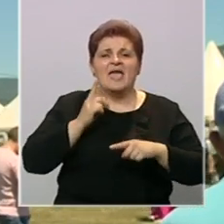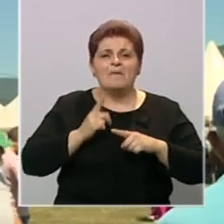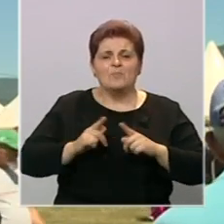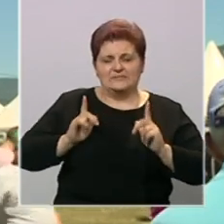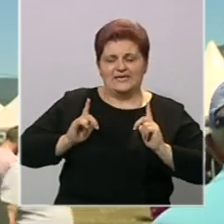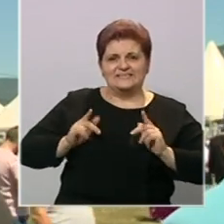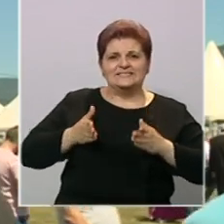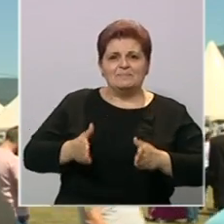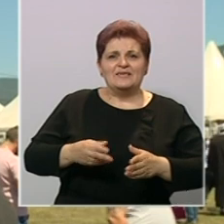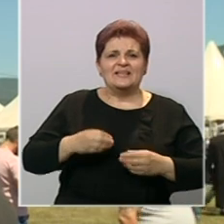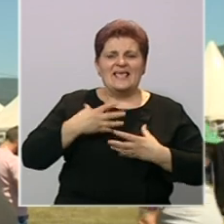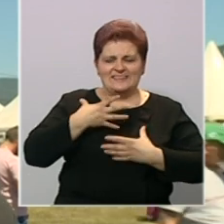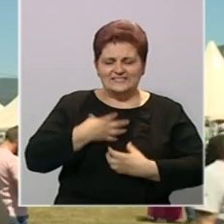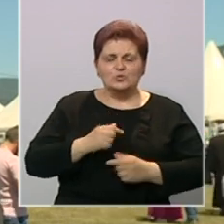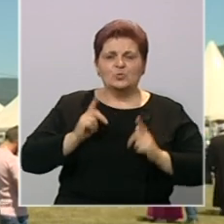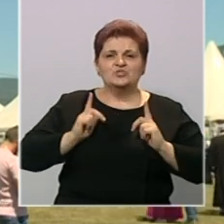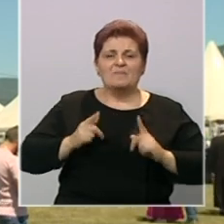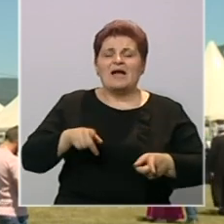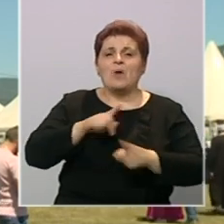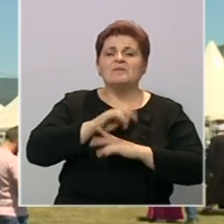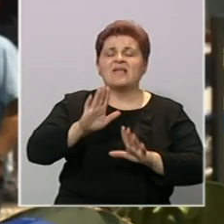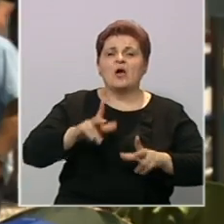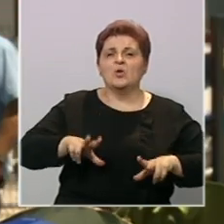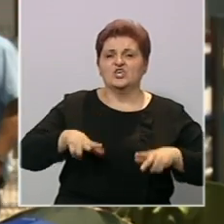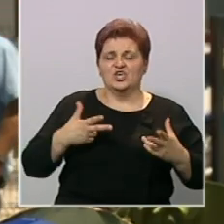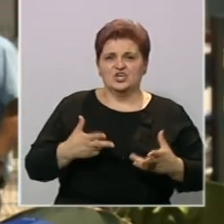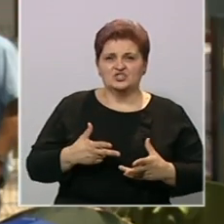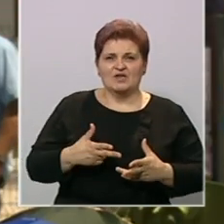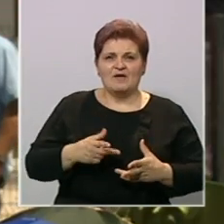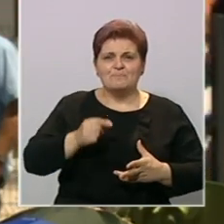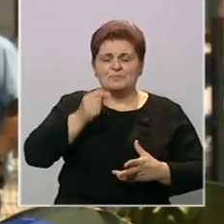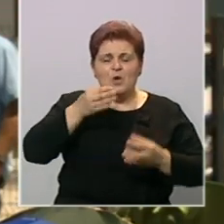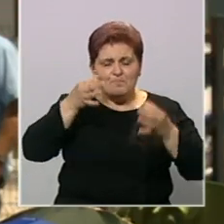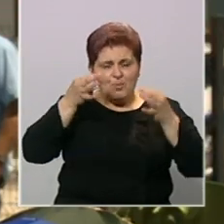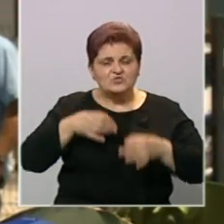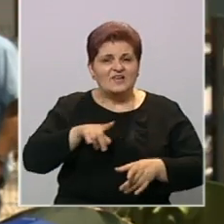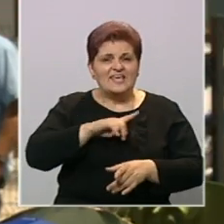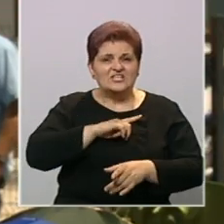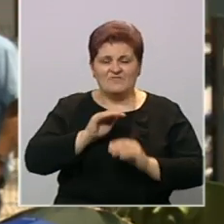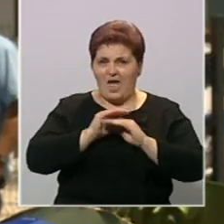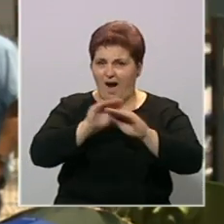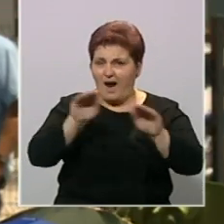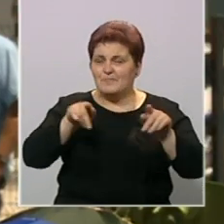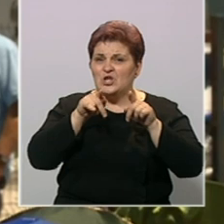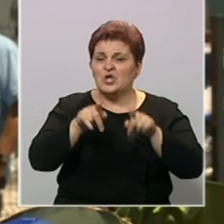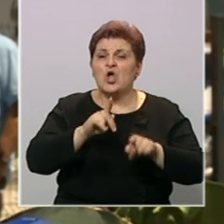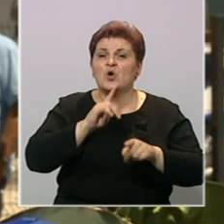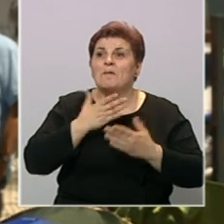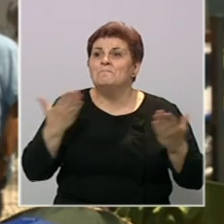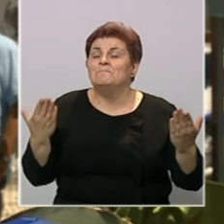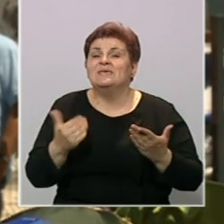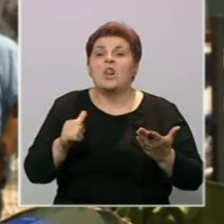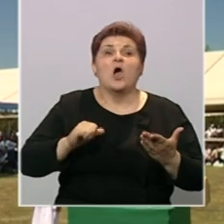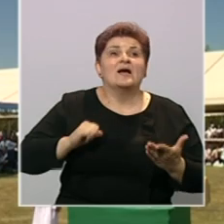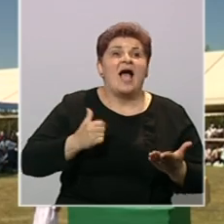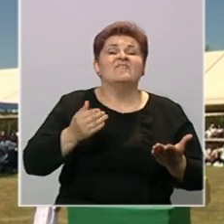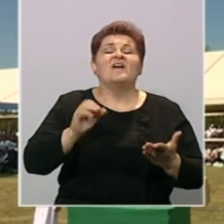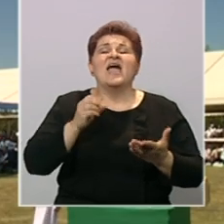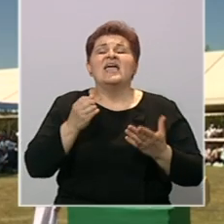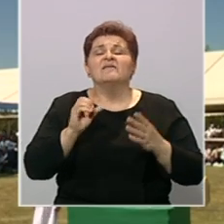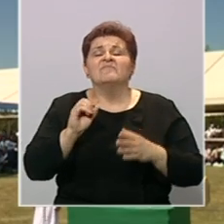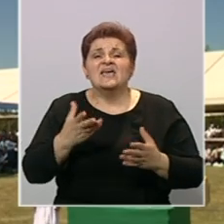smiraj, da se duša smiri kako mrtvima, tako i živima. Potomci i poštovaoci žrtava apeluju na one koji imaju bilo kakve informacije